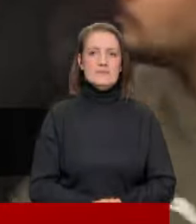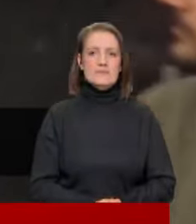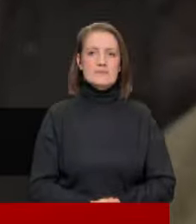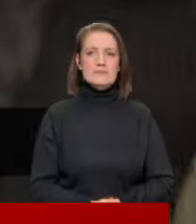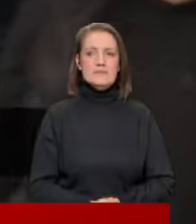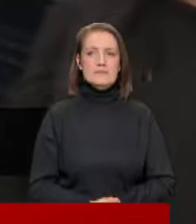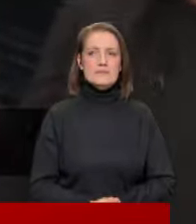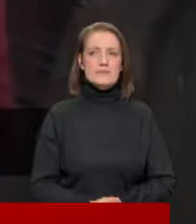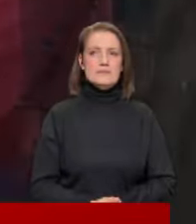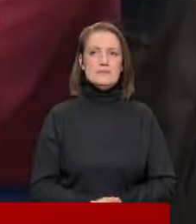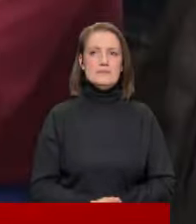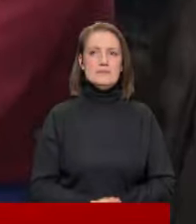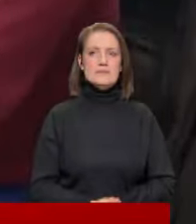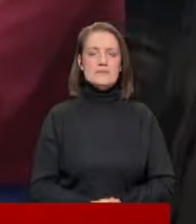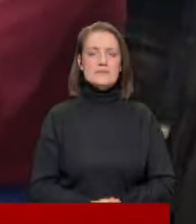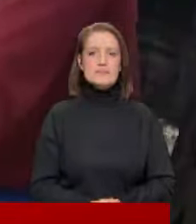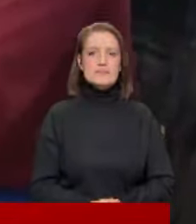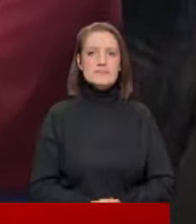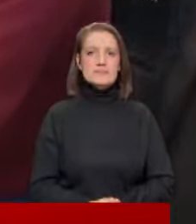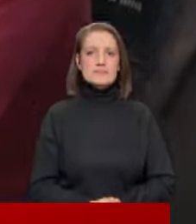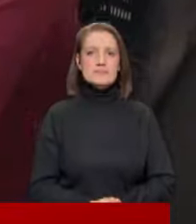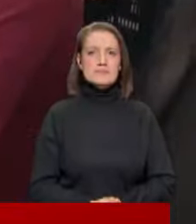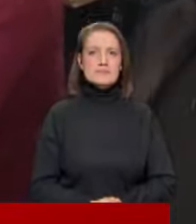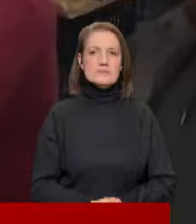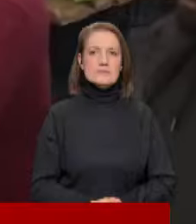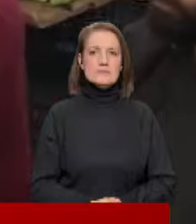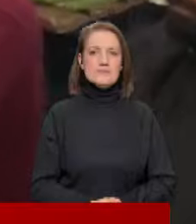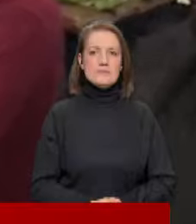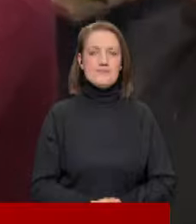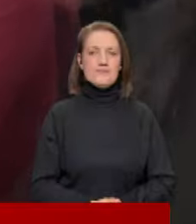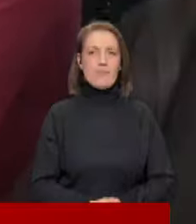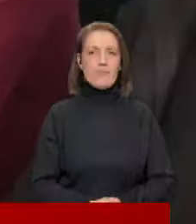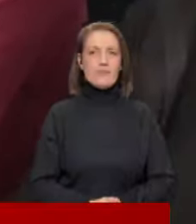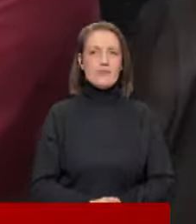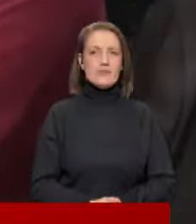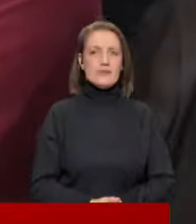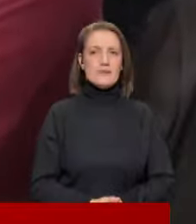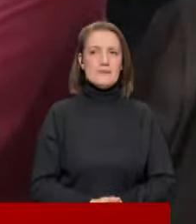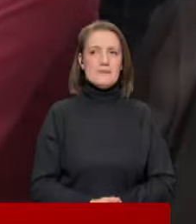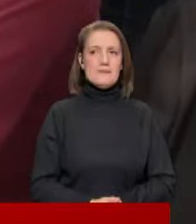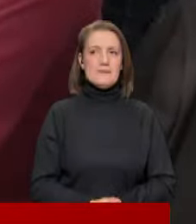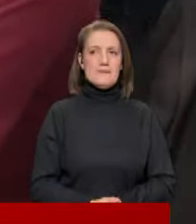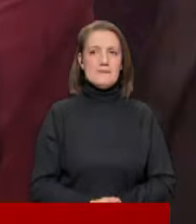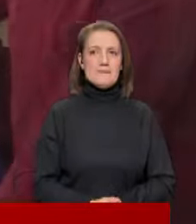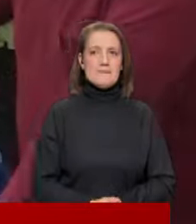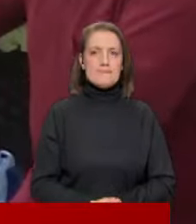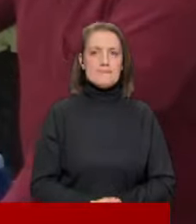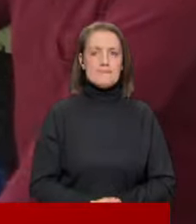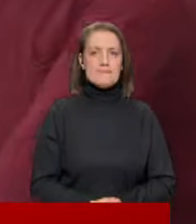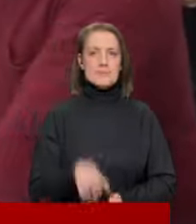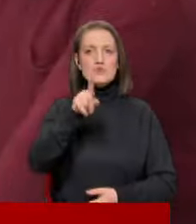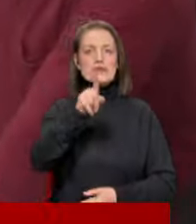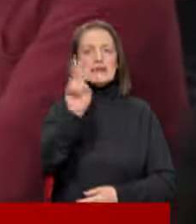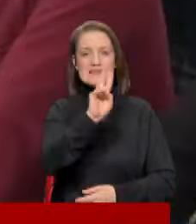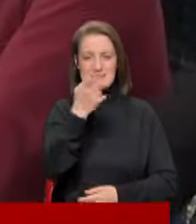Yıldırım görmüş değilim pazarlarda aldığım öneriler bana belki de en fazla yardımcı olan şeyler bunların